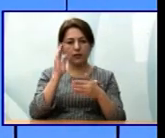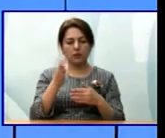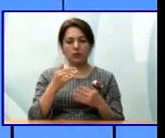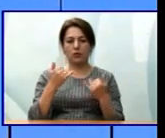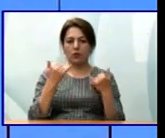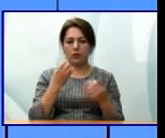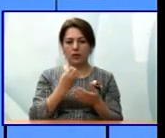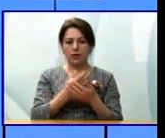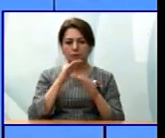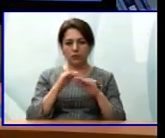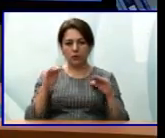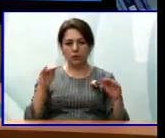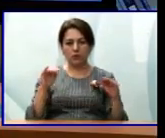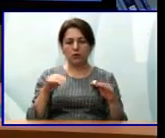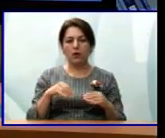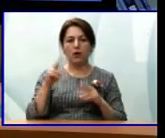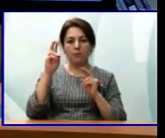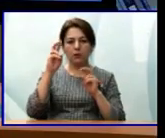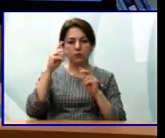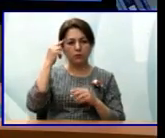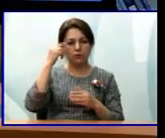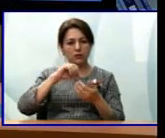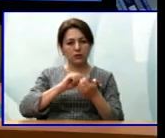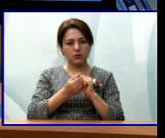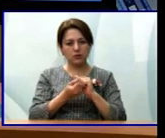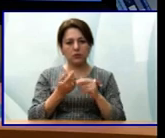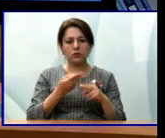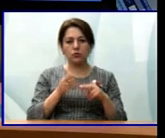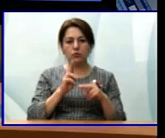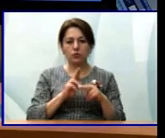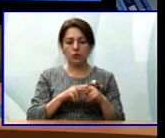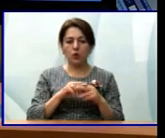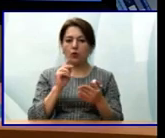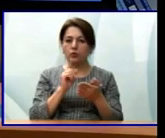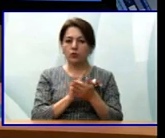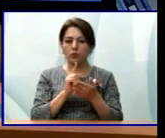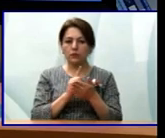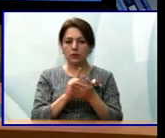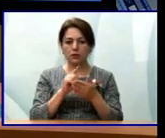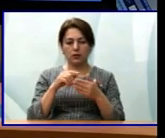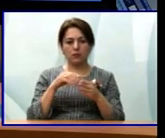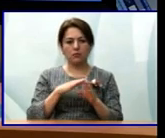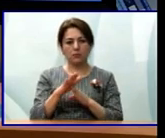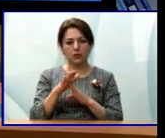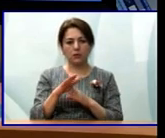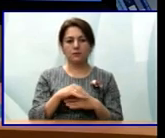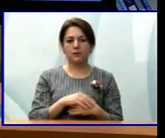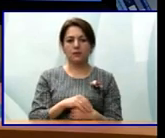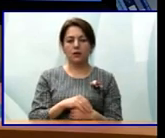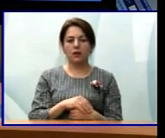Ana endi aziz o'quvchilar, mavzuni mustahkamlash maqsadida topshiriqlarni bajarib